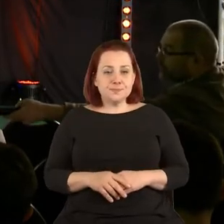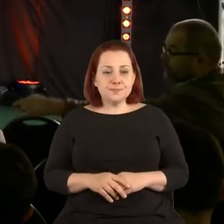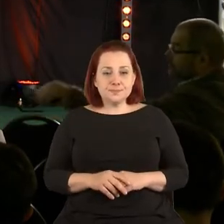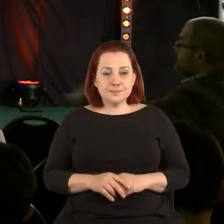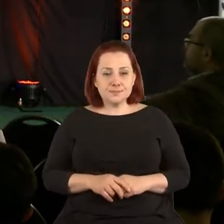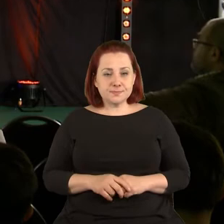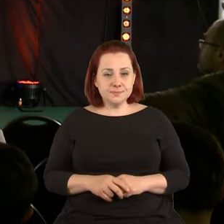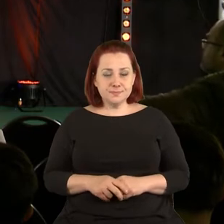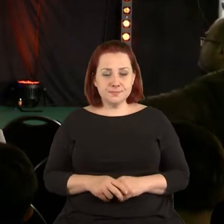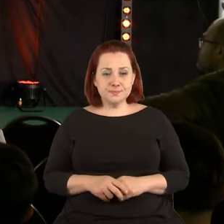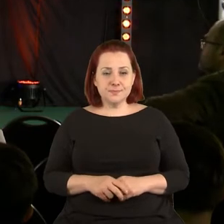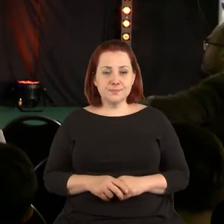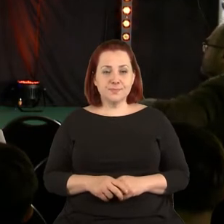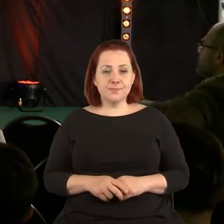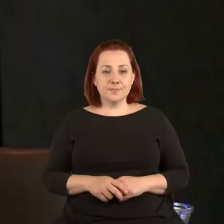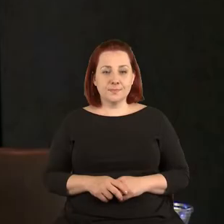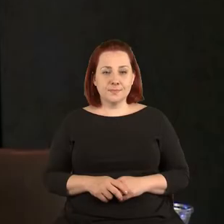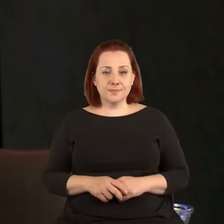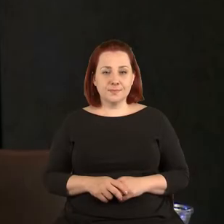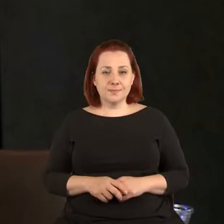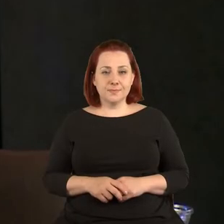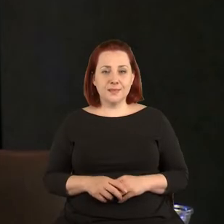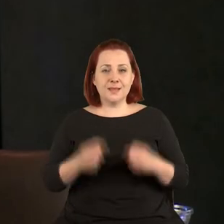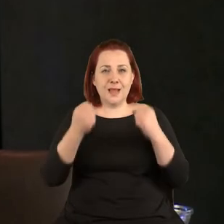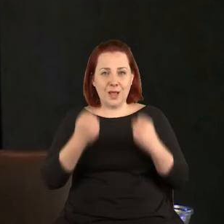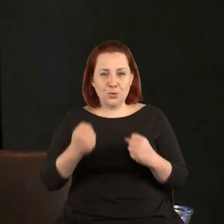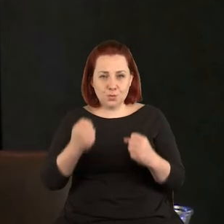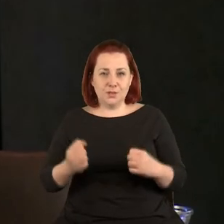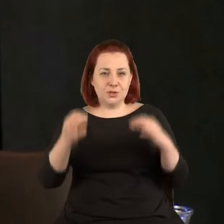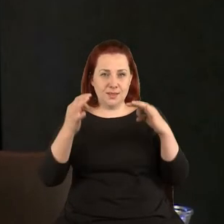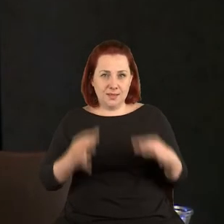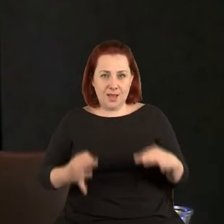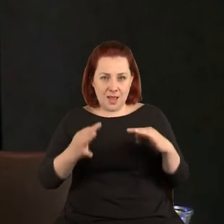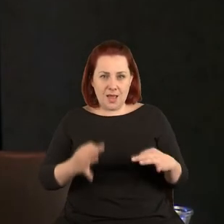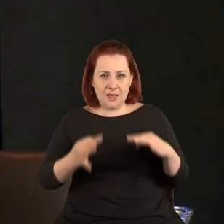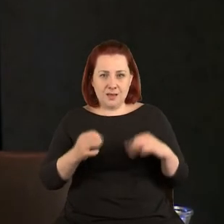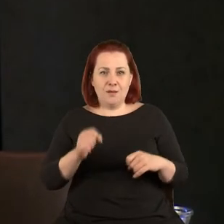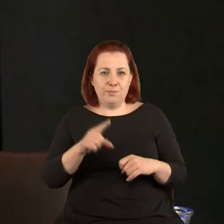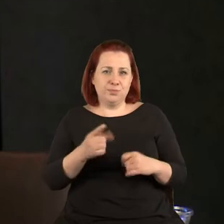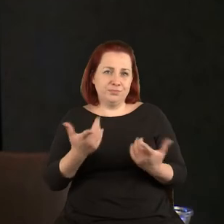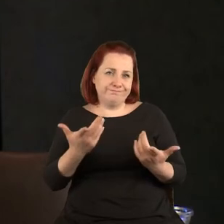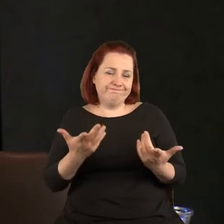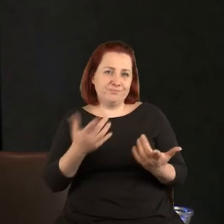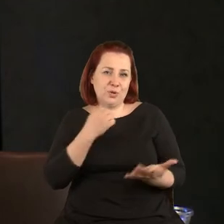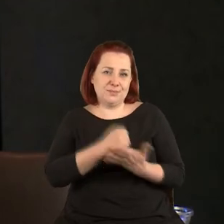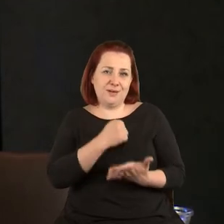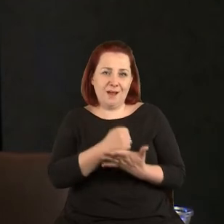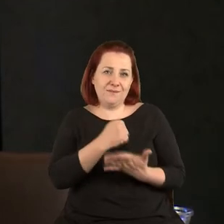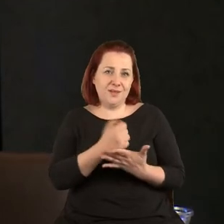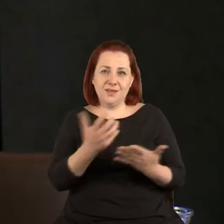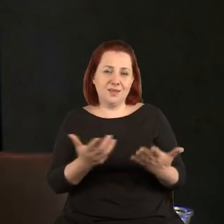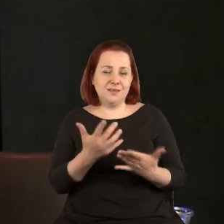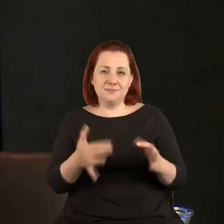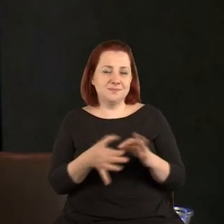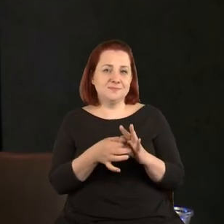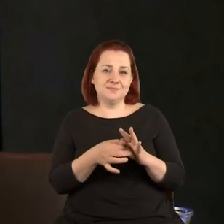tak, najtrudniejsze na ten moment są takie bieżące rzeczy związane z tym,